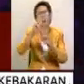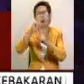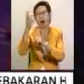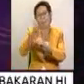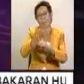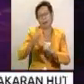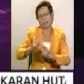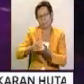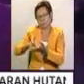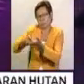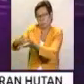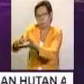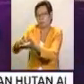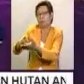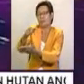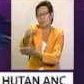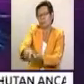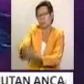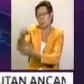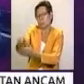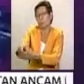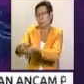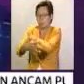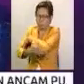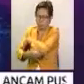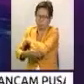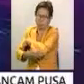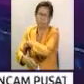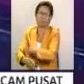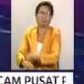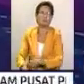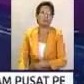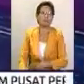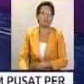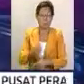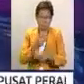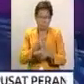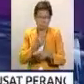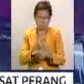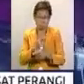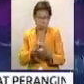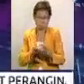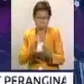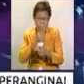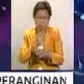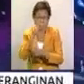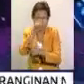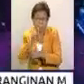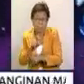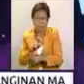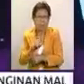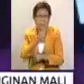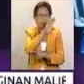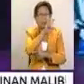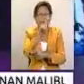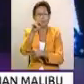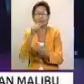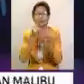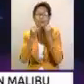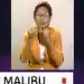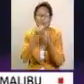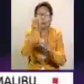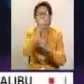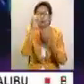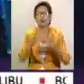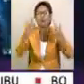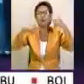akan disumbangkan terus kepada mereka yang kurang berkemampuan. Baik betul ke agak kita ini? Bidiva sempat menemui penyanyi yang